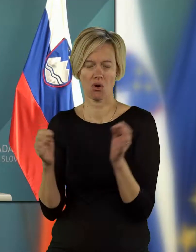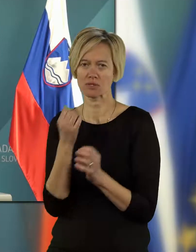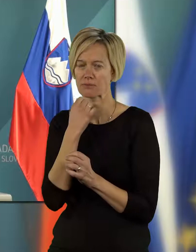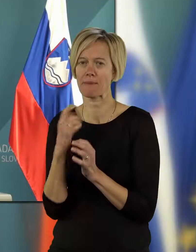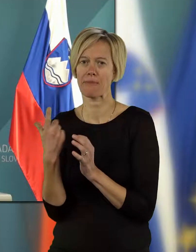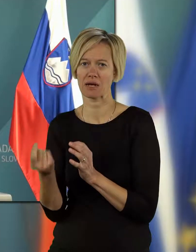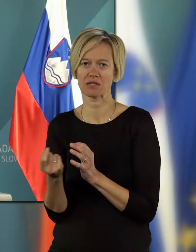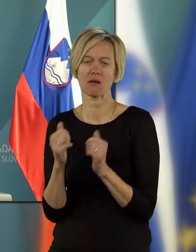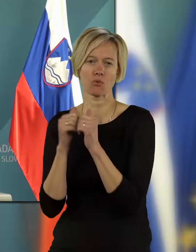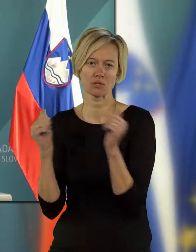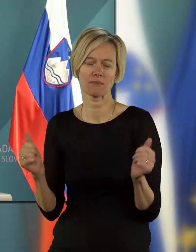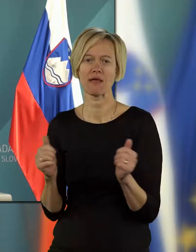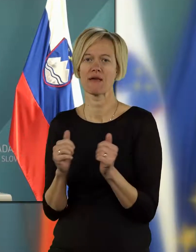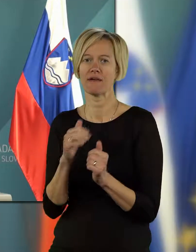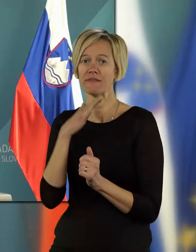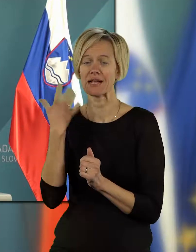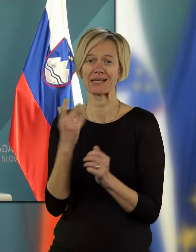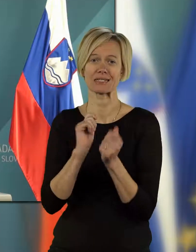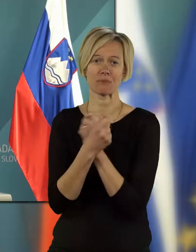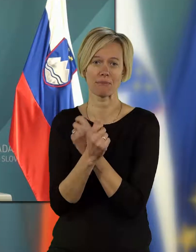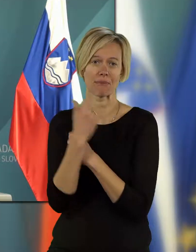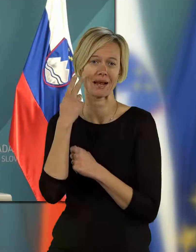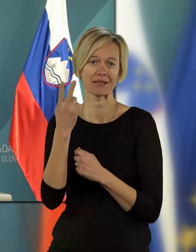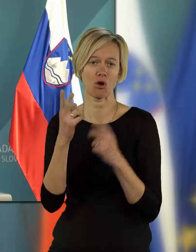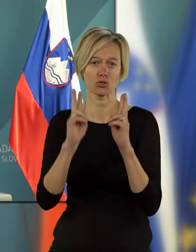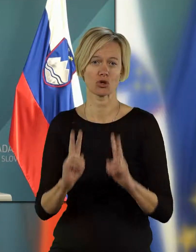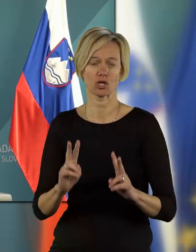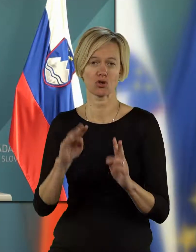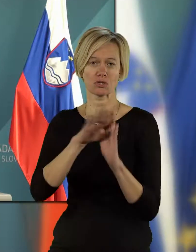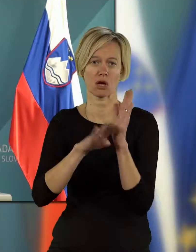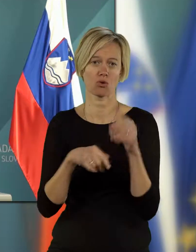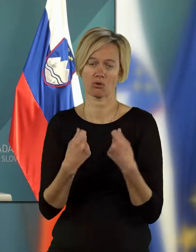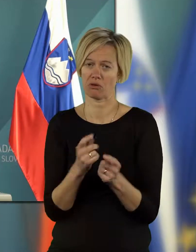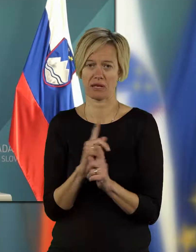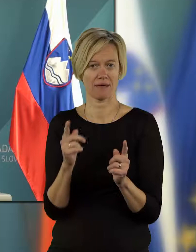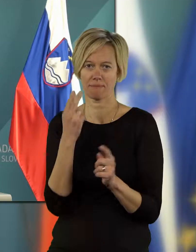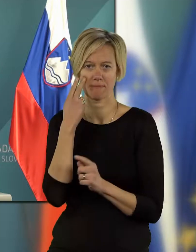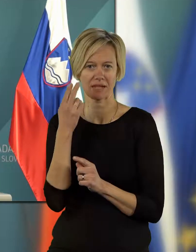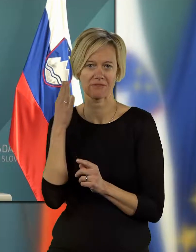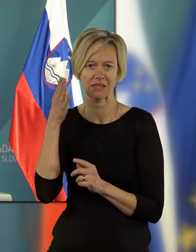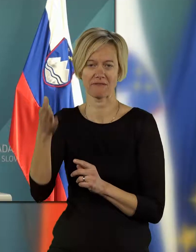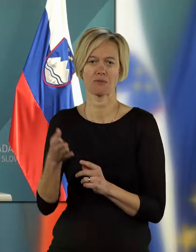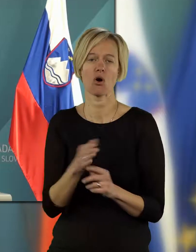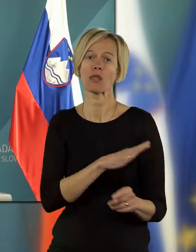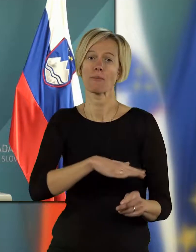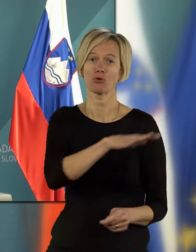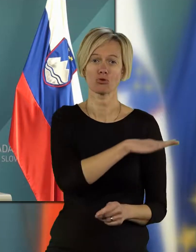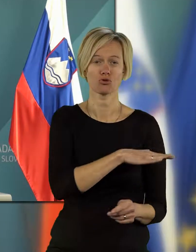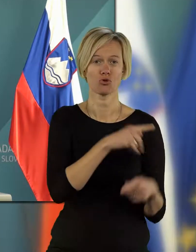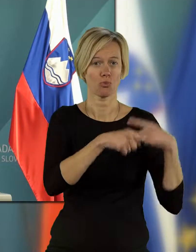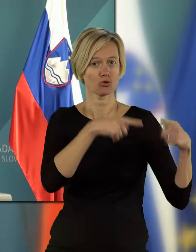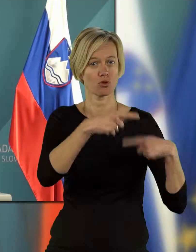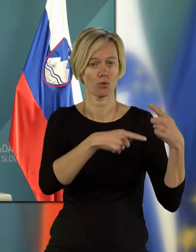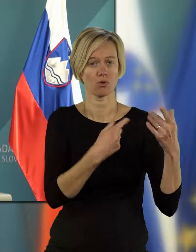javno-zasebnega partnerstva posebej velikih sprememb glede na obstoječo zakonodajo ne predvidevamo. Na